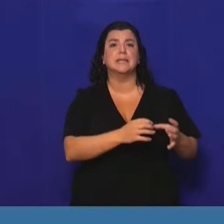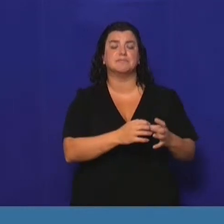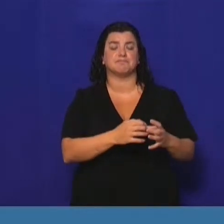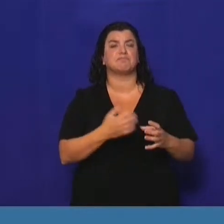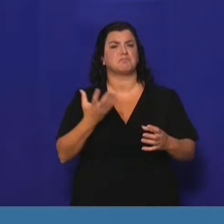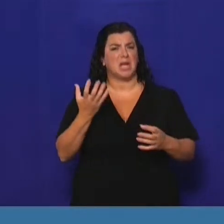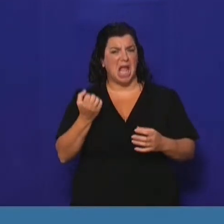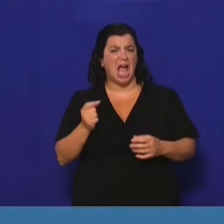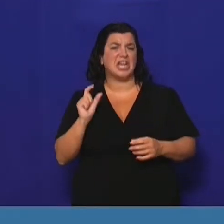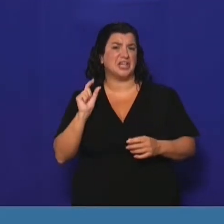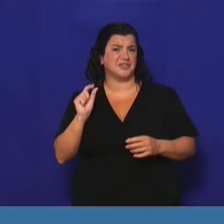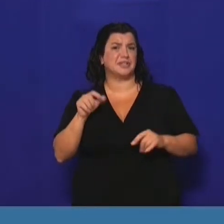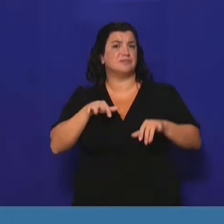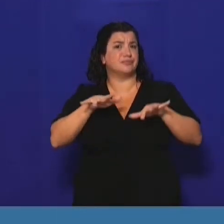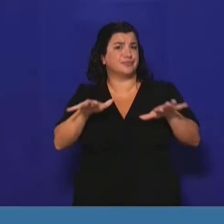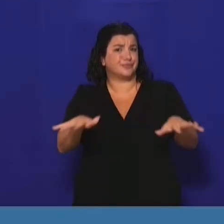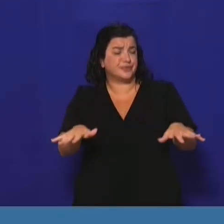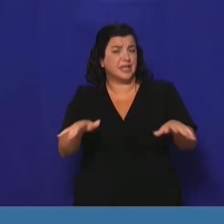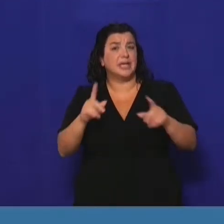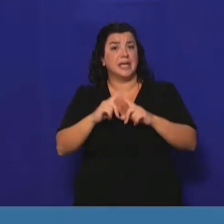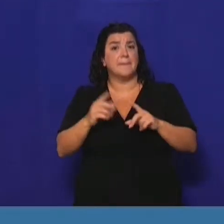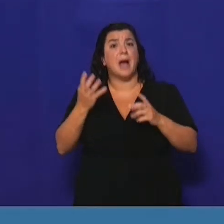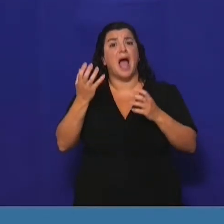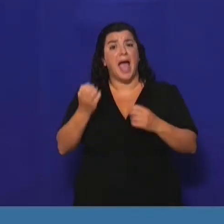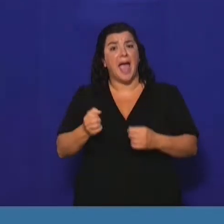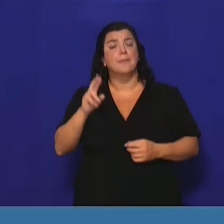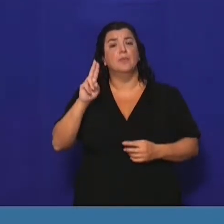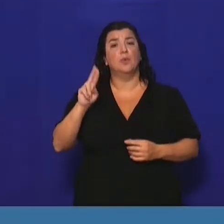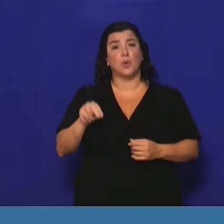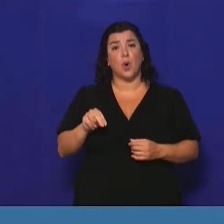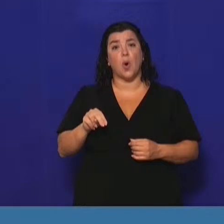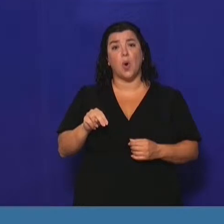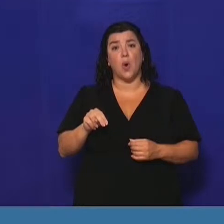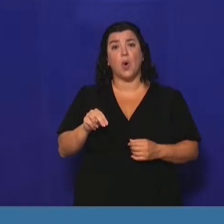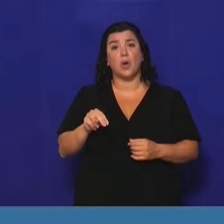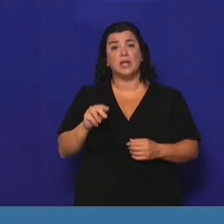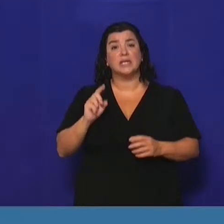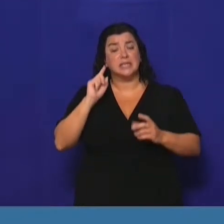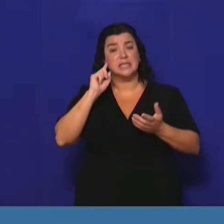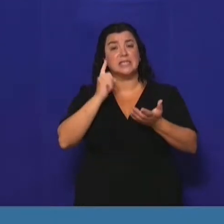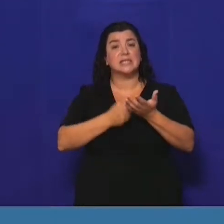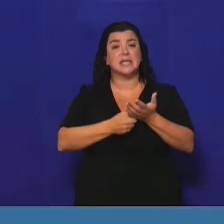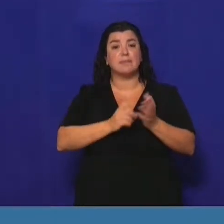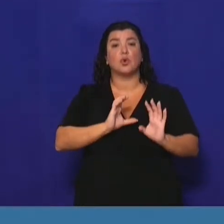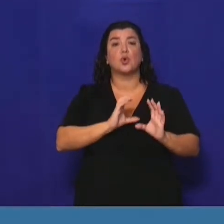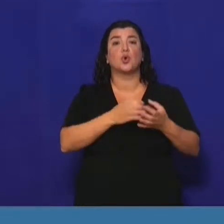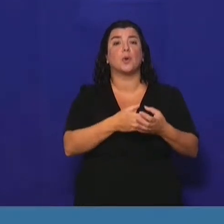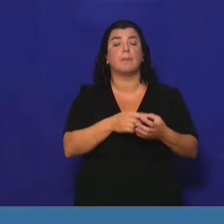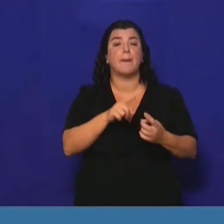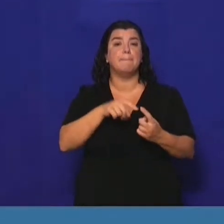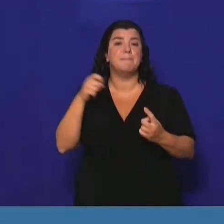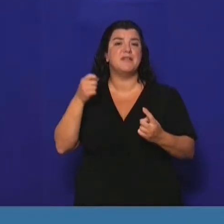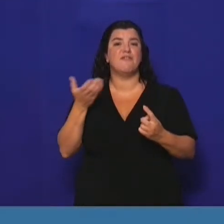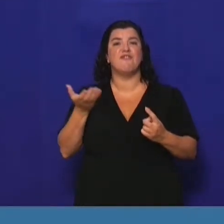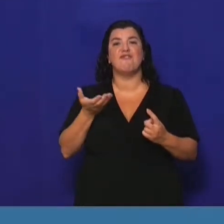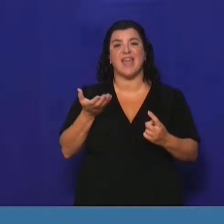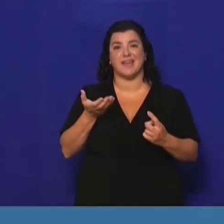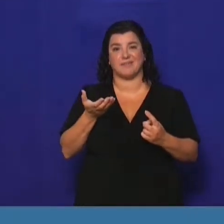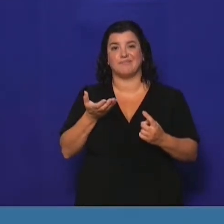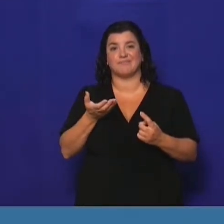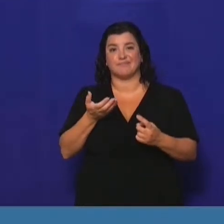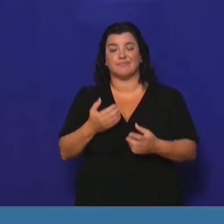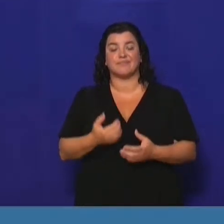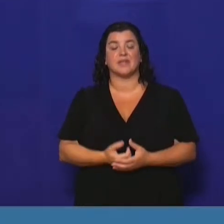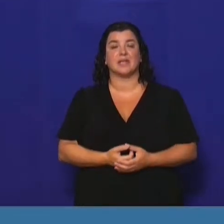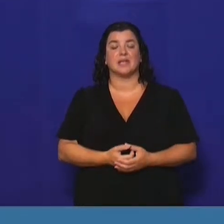sporadiċi, però hemm każijiet ukoll li huma l-maġġor parti tal-każijiet li qegħdin nagħmlu linkages ma' każijiet oħra dak